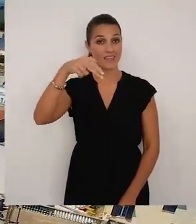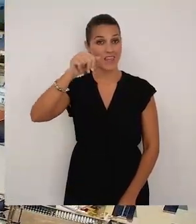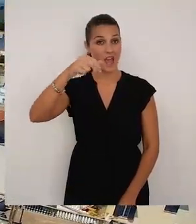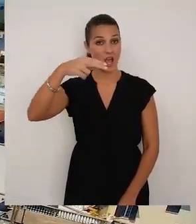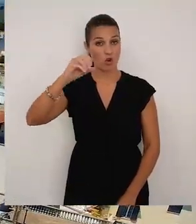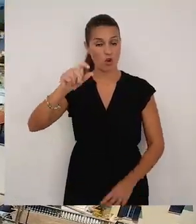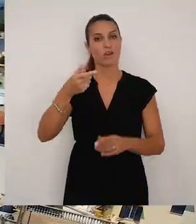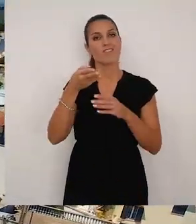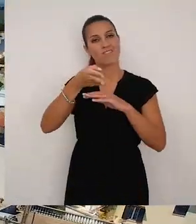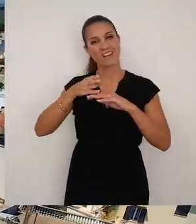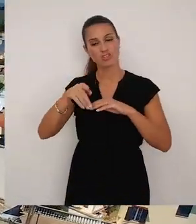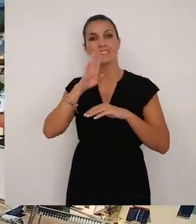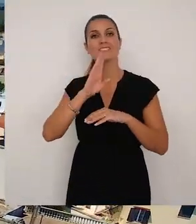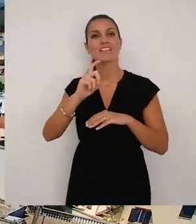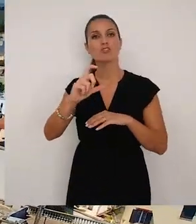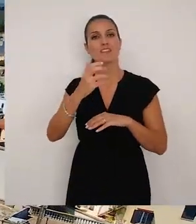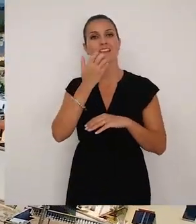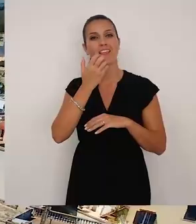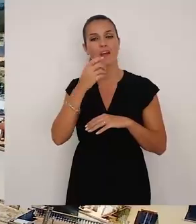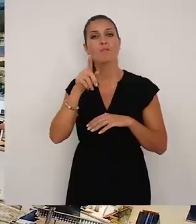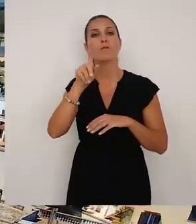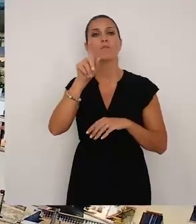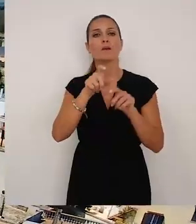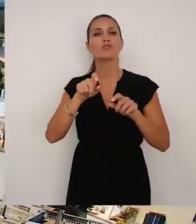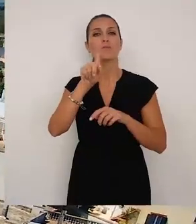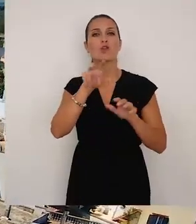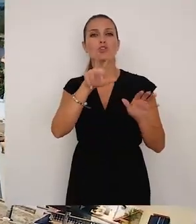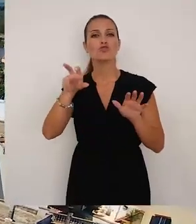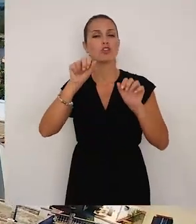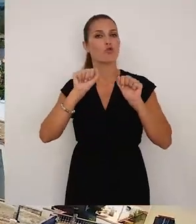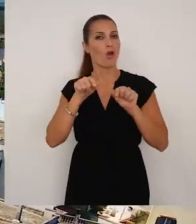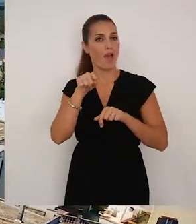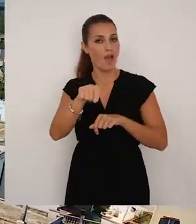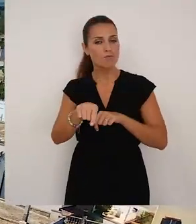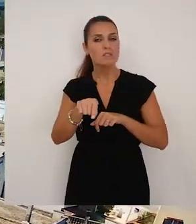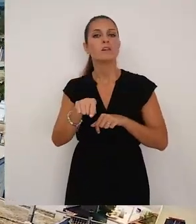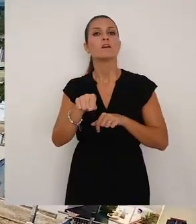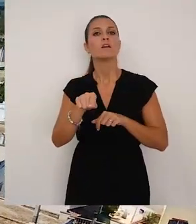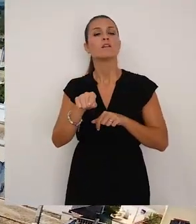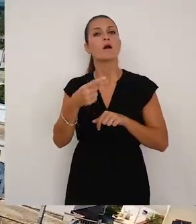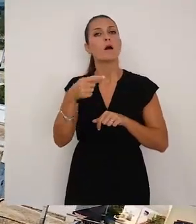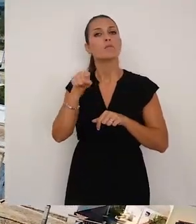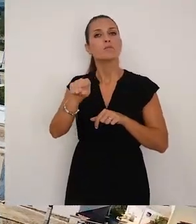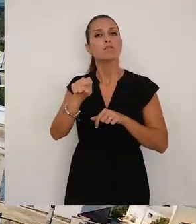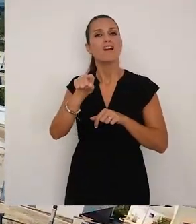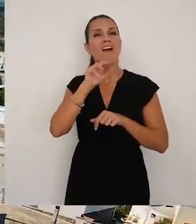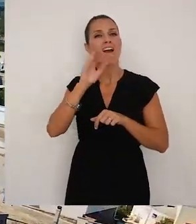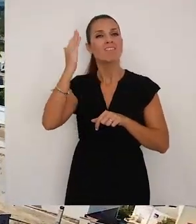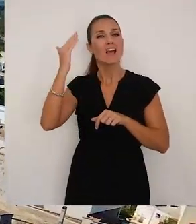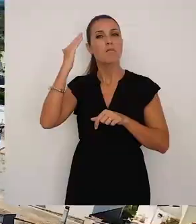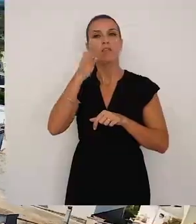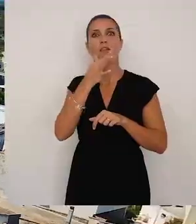Cerfignano, frazione di Santa Cesarea Terme, è una comunità di 1800 anime che conserva inalterato il fascino della provincia